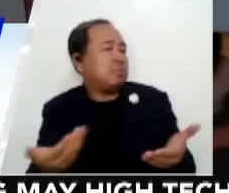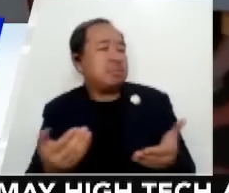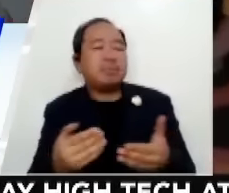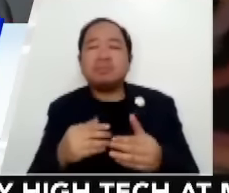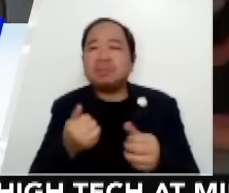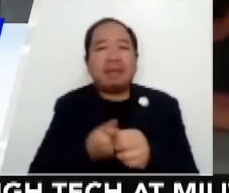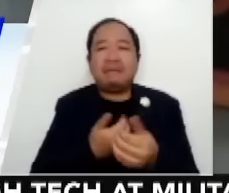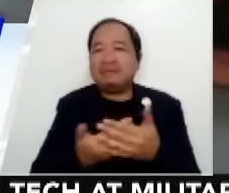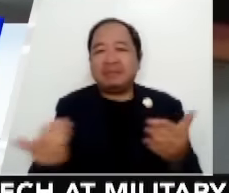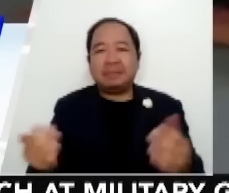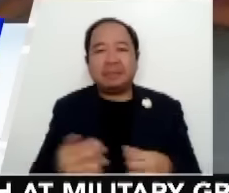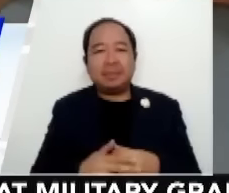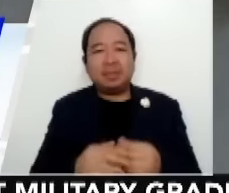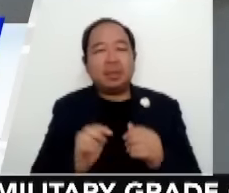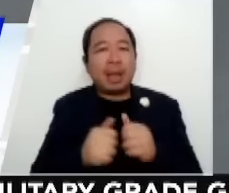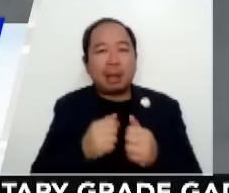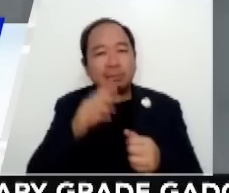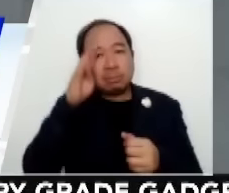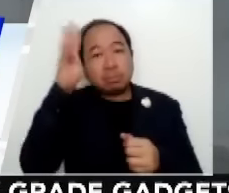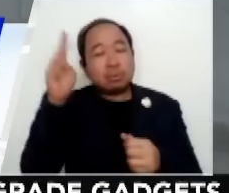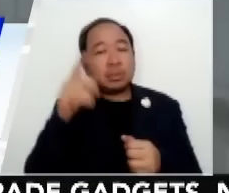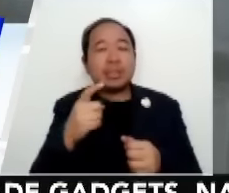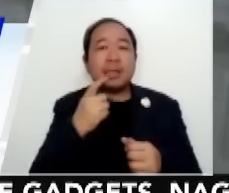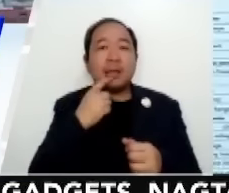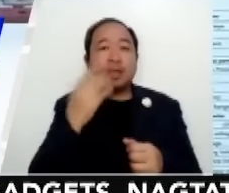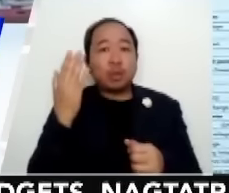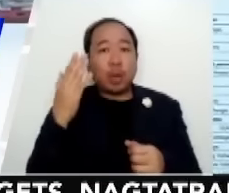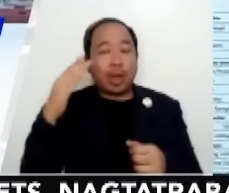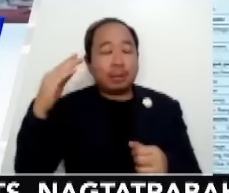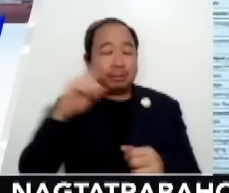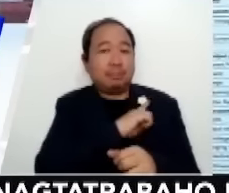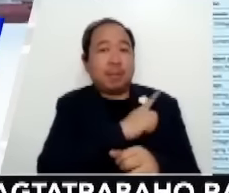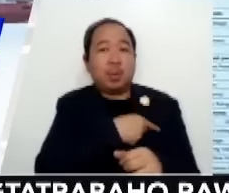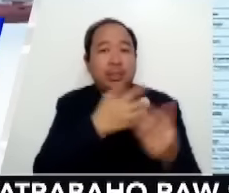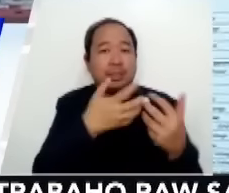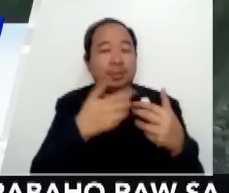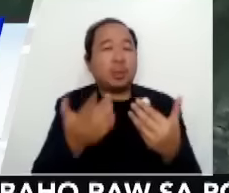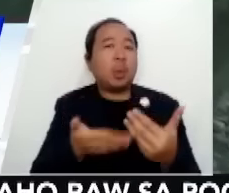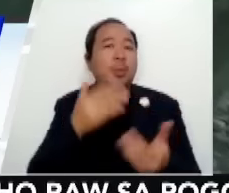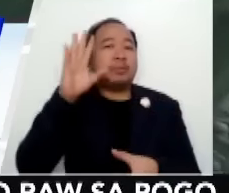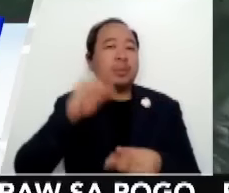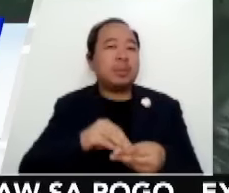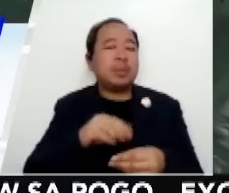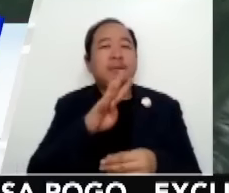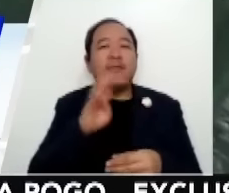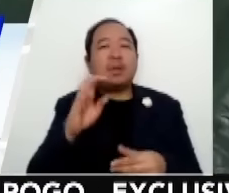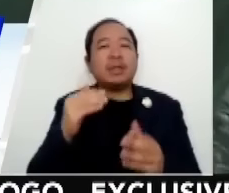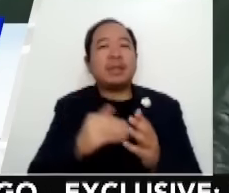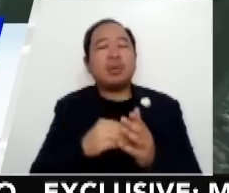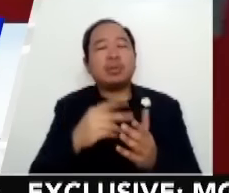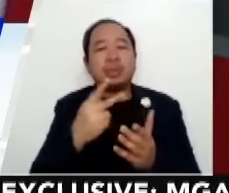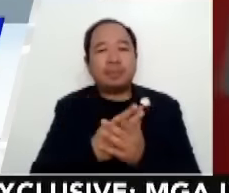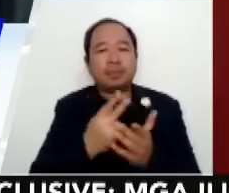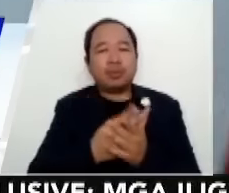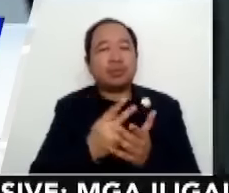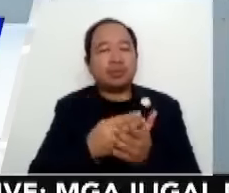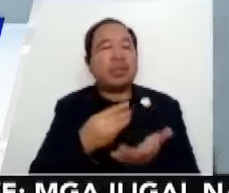malikha ang solar power system ni Nestor, umabot sa 400,000 piso ang nagastos niya.